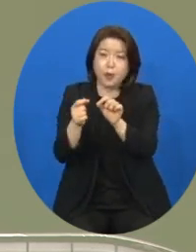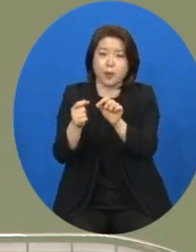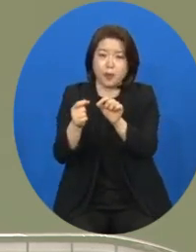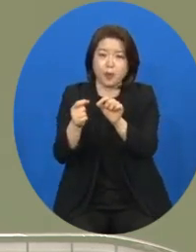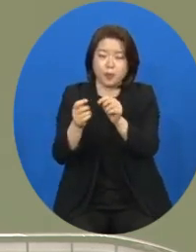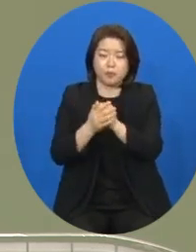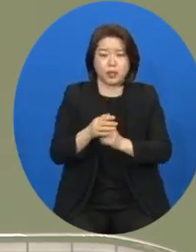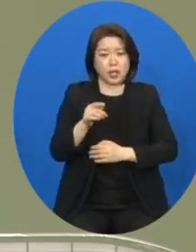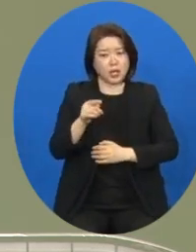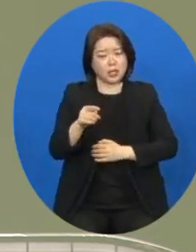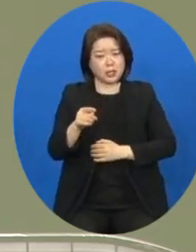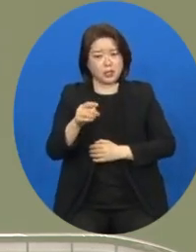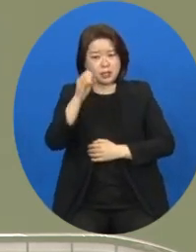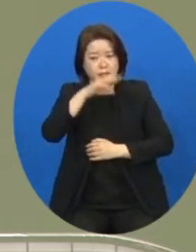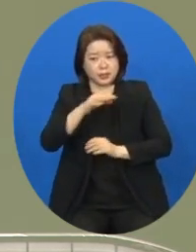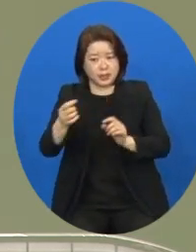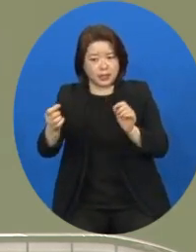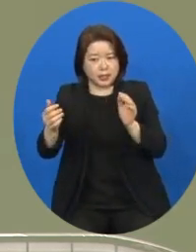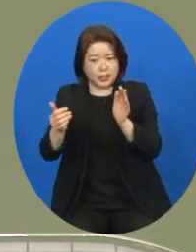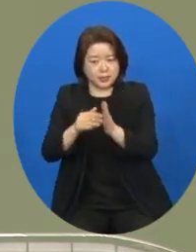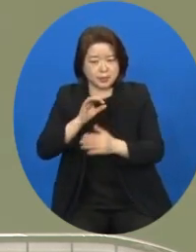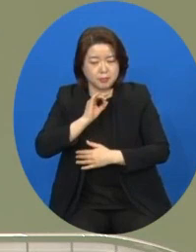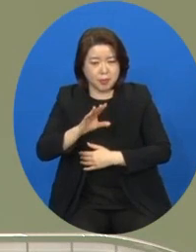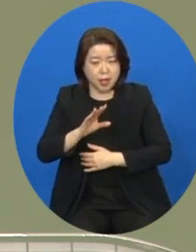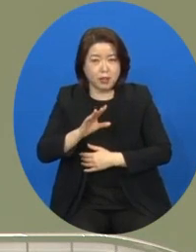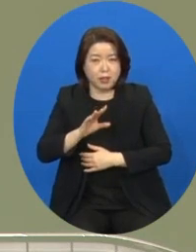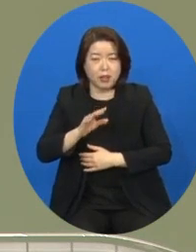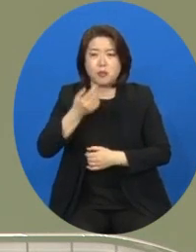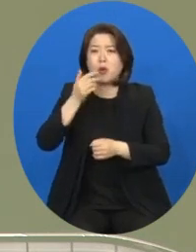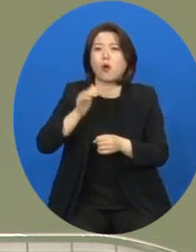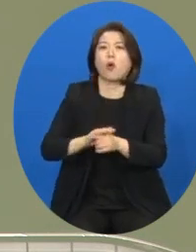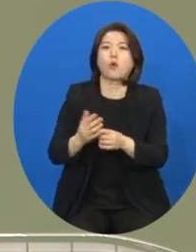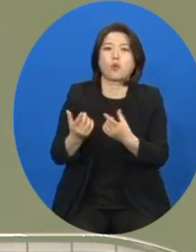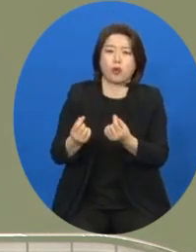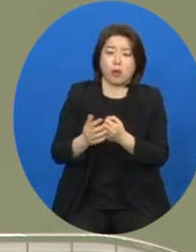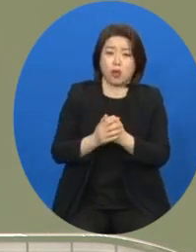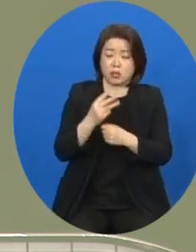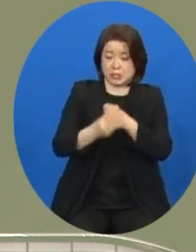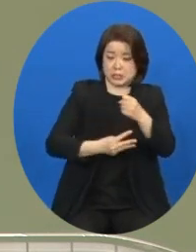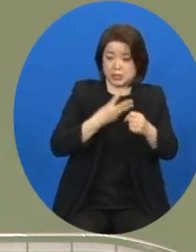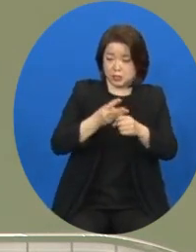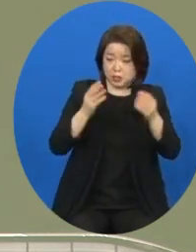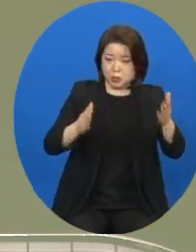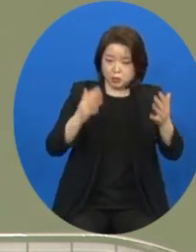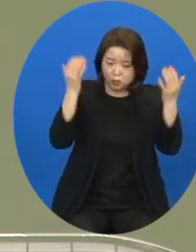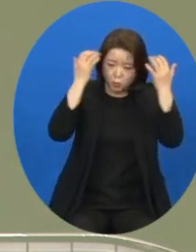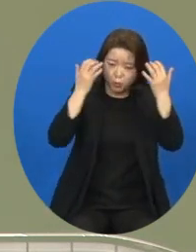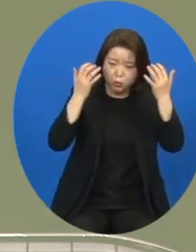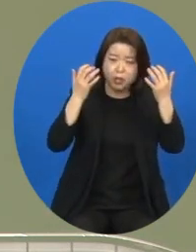이렇게 끝나기만 하면 이건 너무 억울해. 3년 동안 이게 무슨 고생이에요.